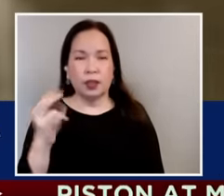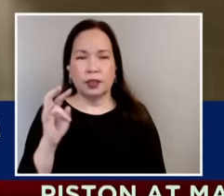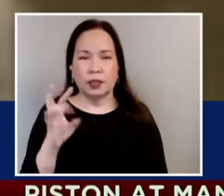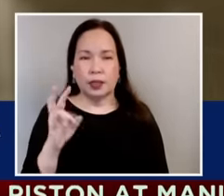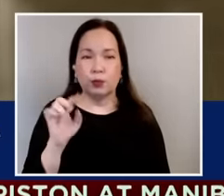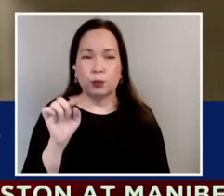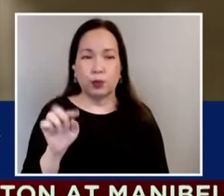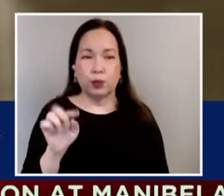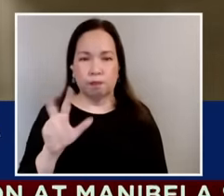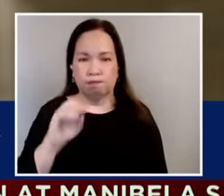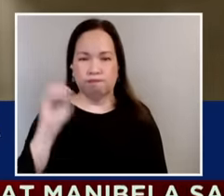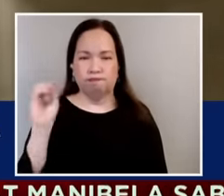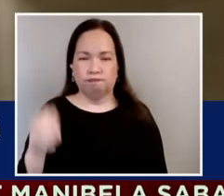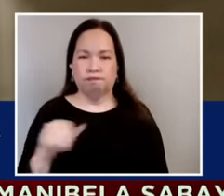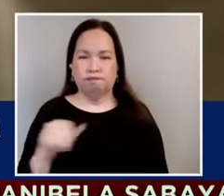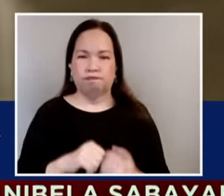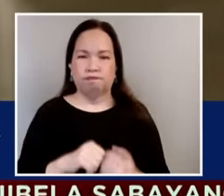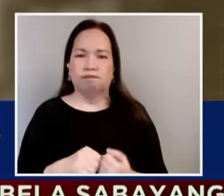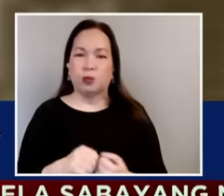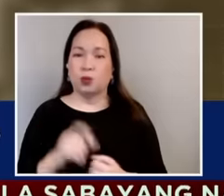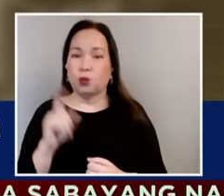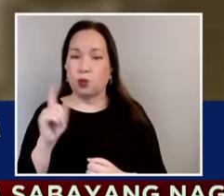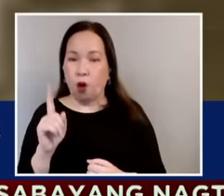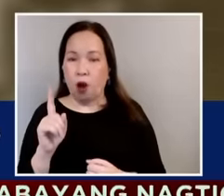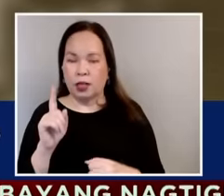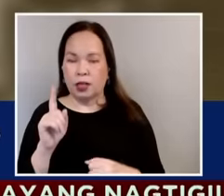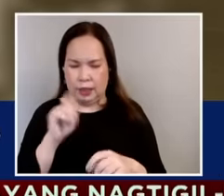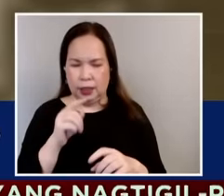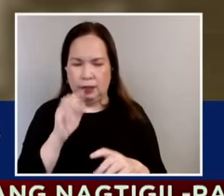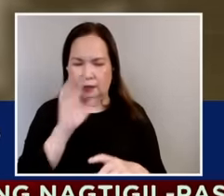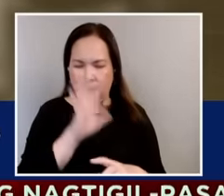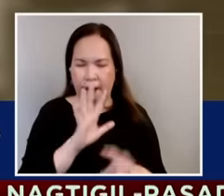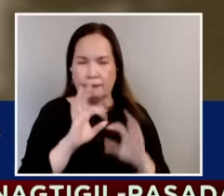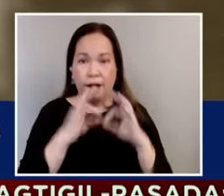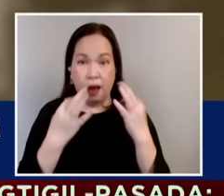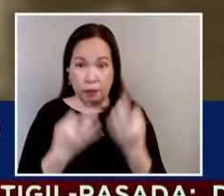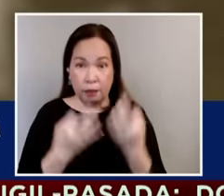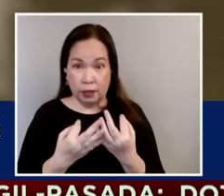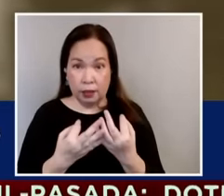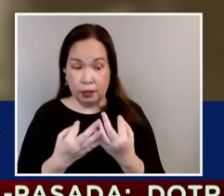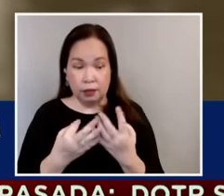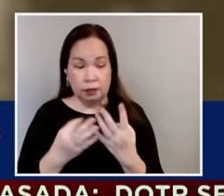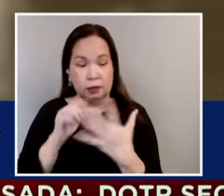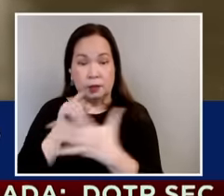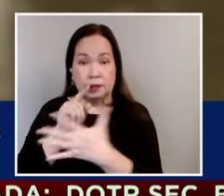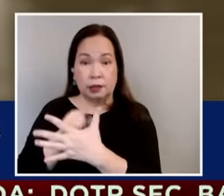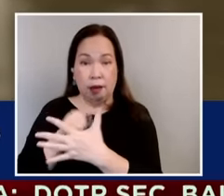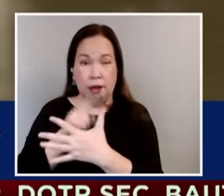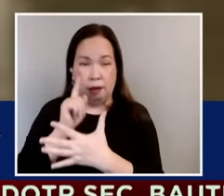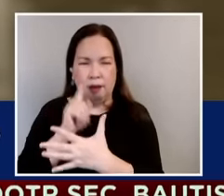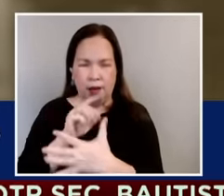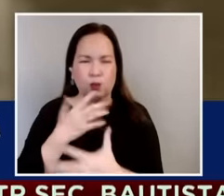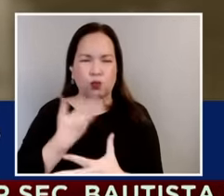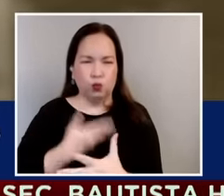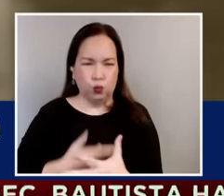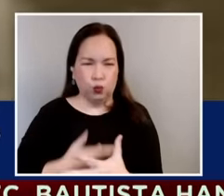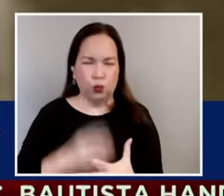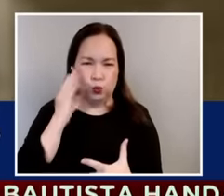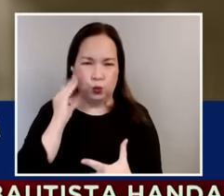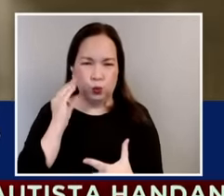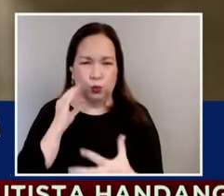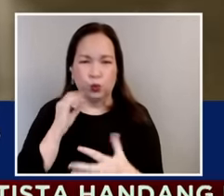halos 1 sa bawat 5 pamilya. Sa 3.7 million households sa Metro Manila,